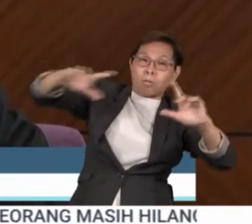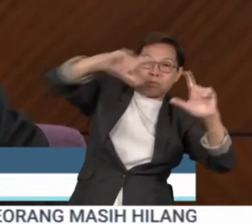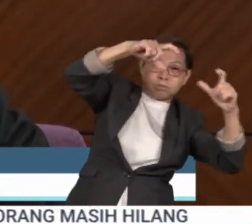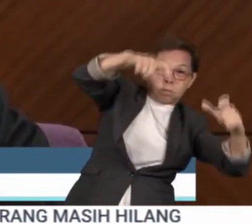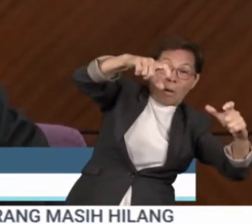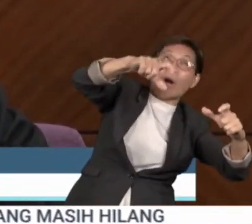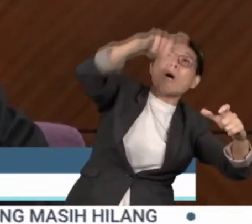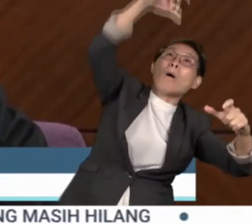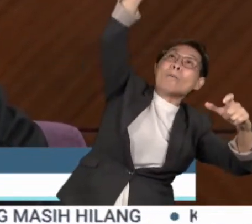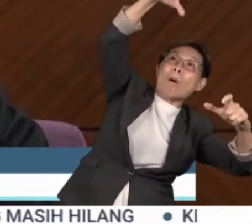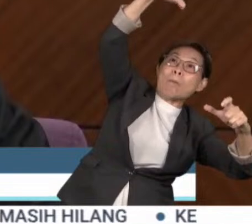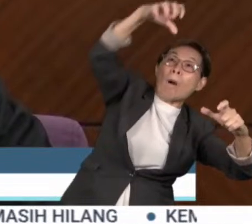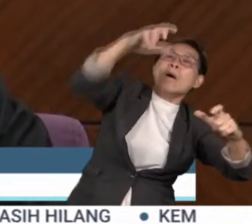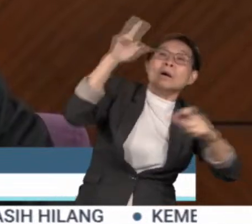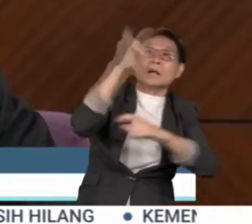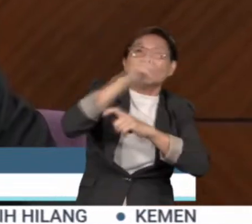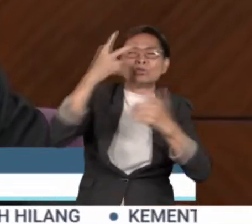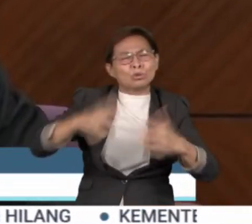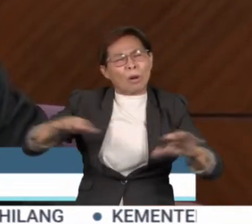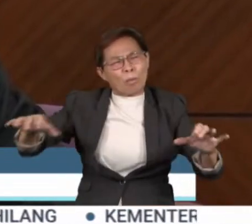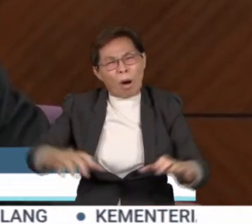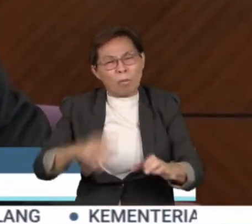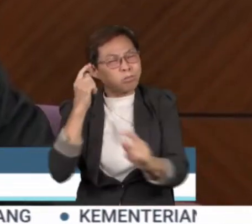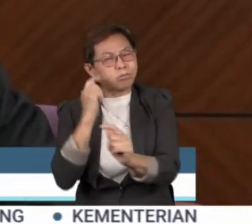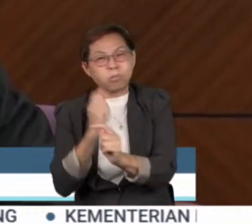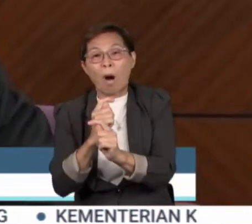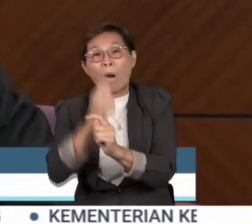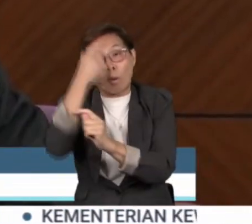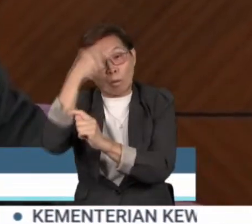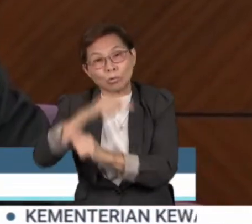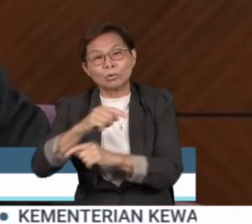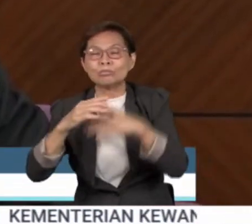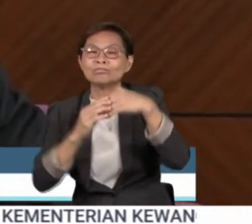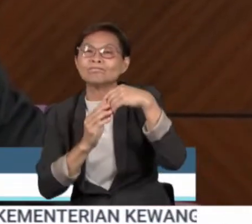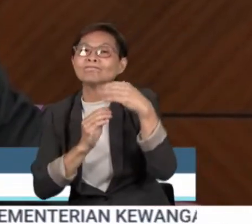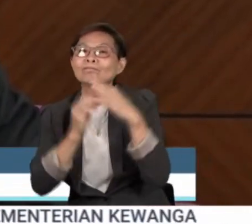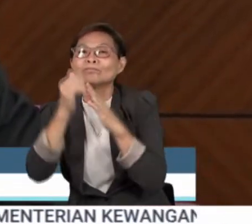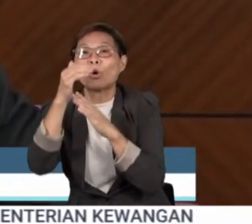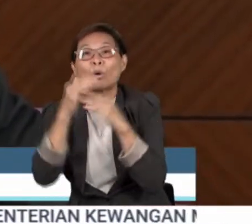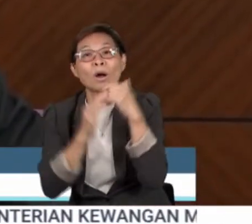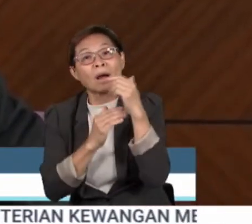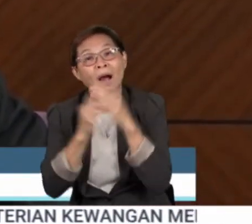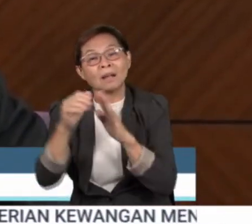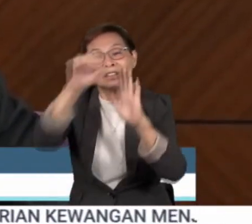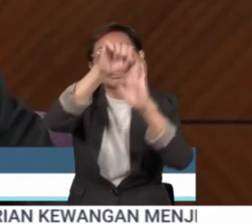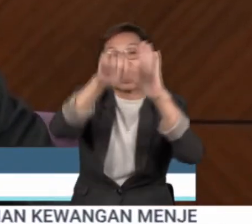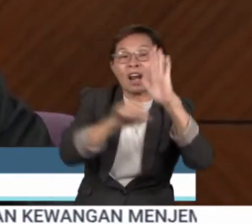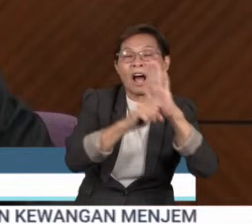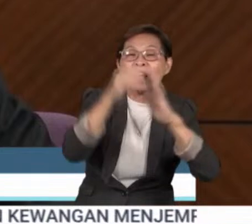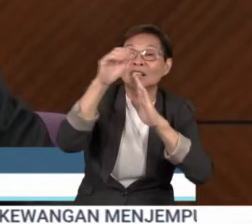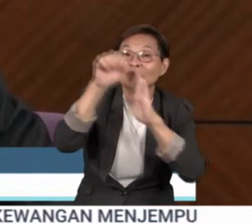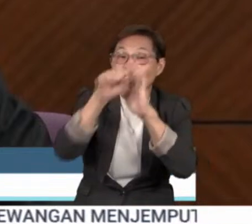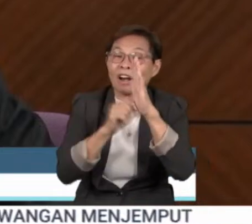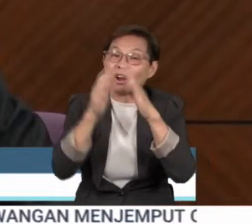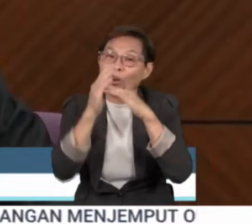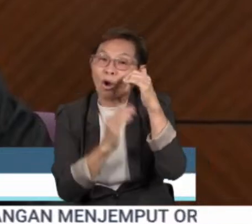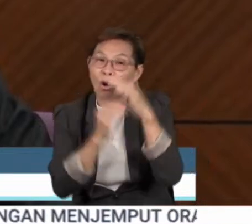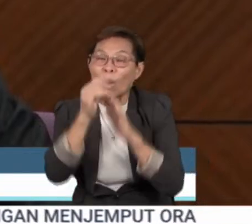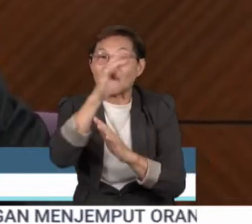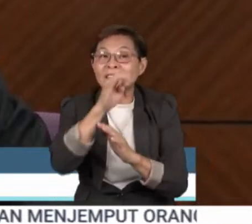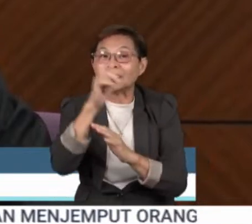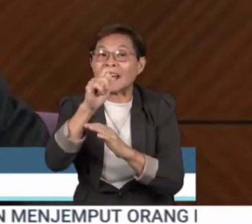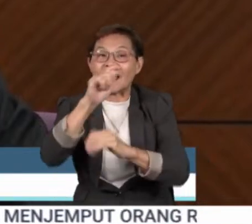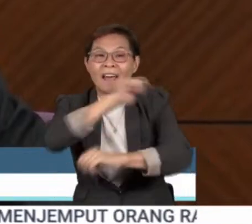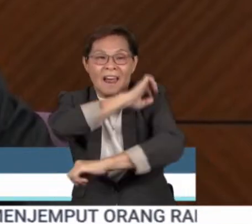solar, kerajaan juga telah melakukan ketetapan untuk melonggarkan syarat di bawah program Net Energy